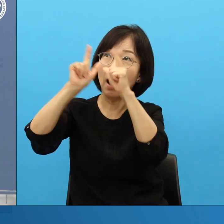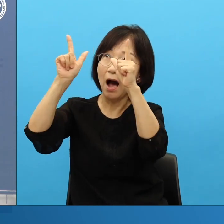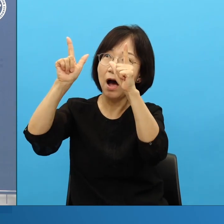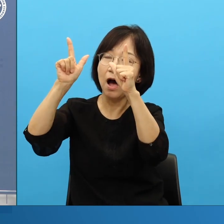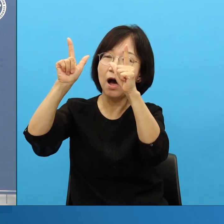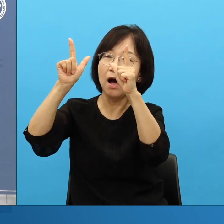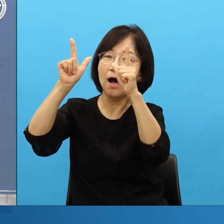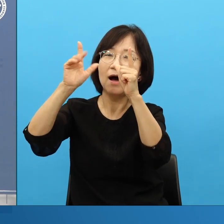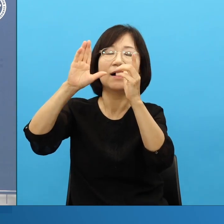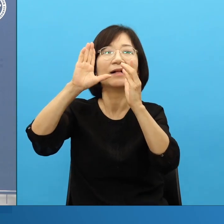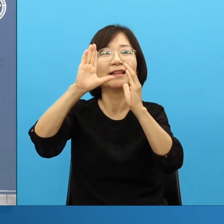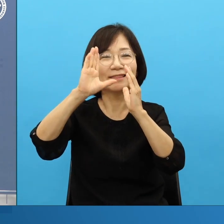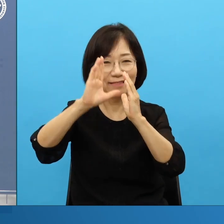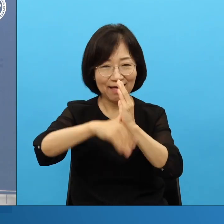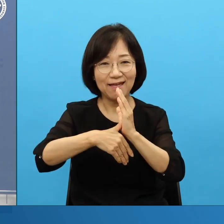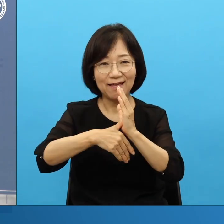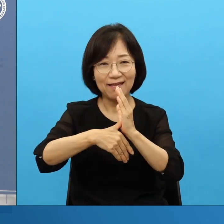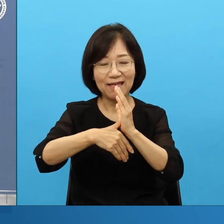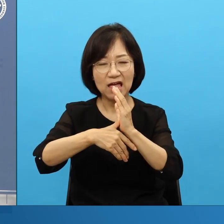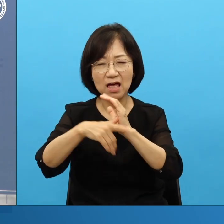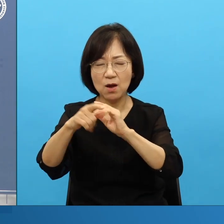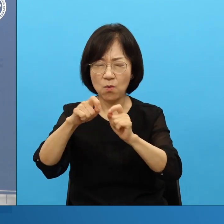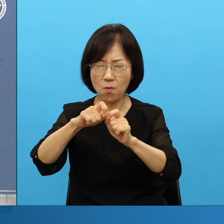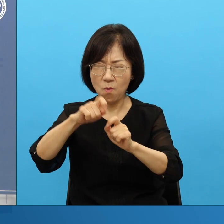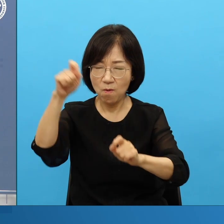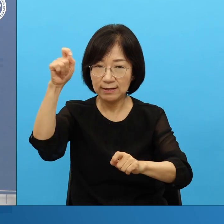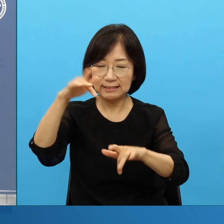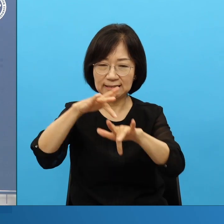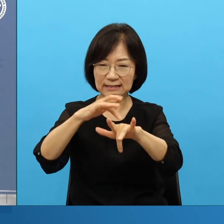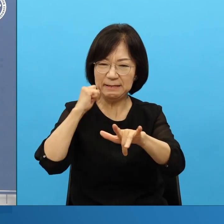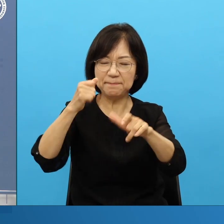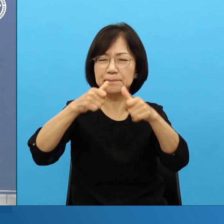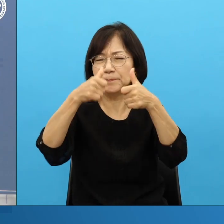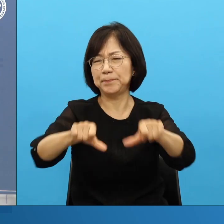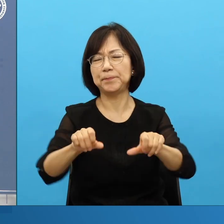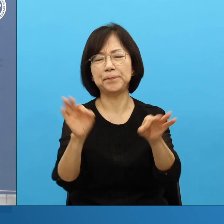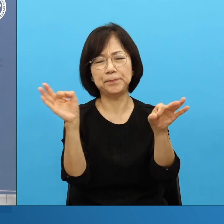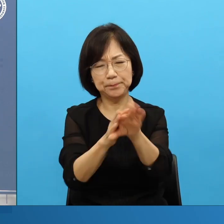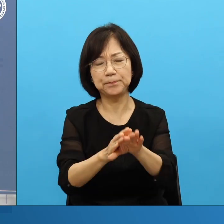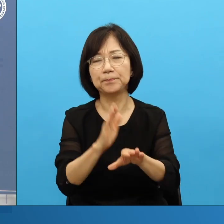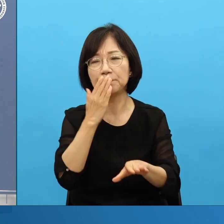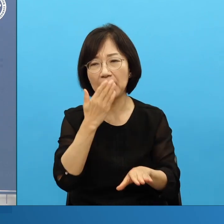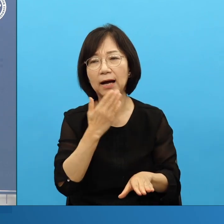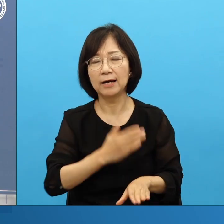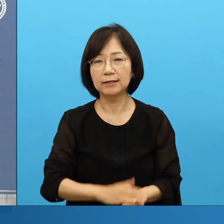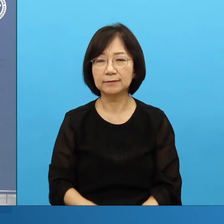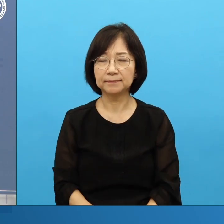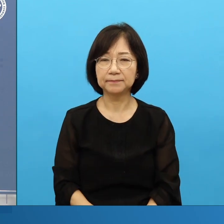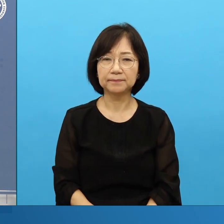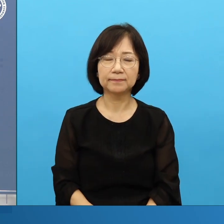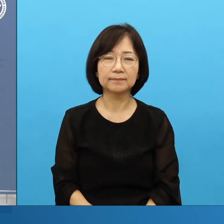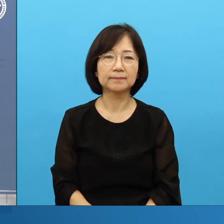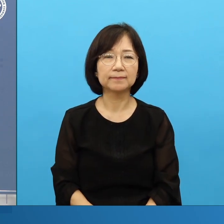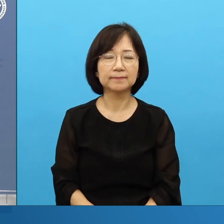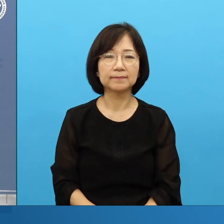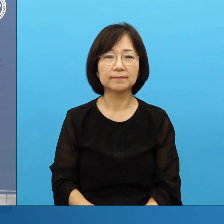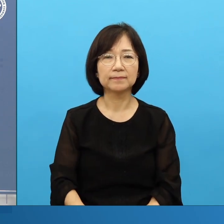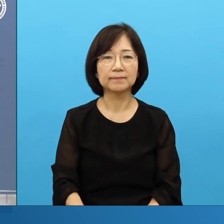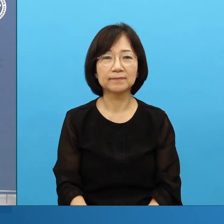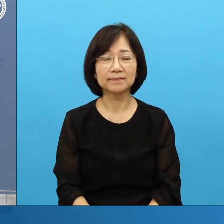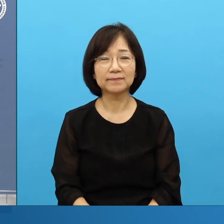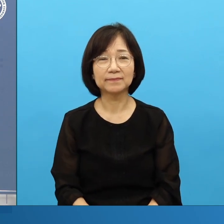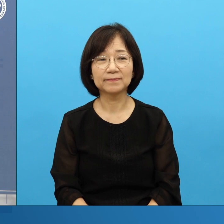him. 견고한 진을 파한다 이래서 이게 보통 말이 아니잖아요. Because it is his words that demolishes strongholds within him. 우리 인간